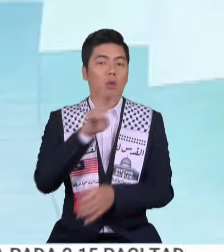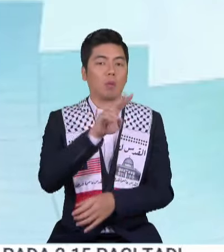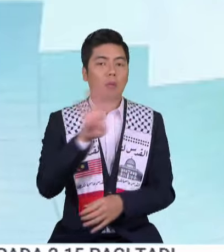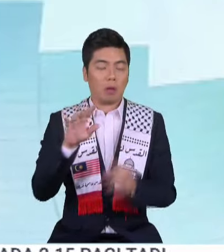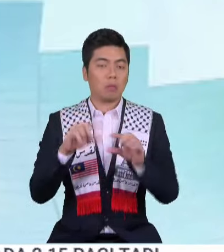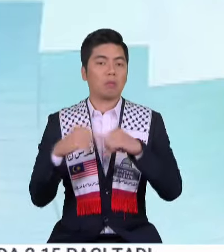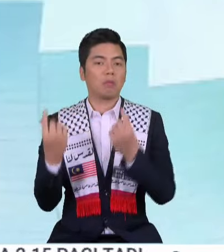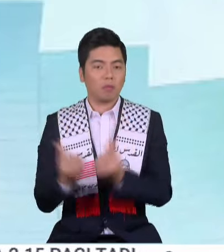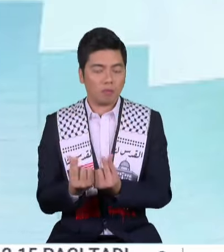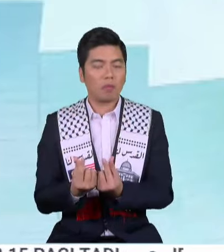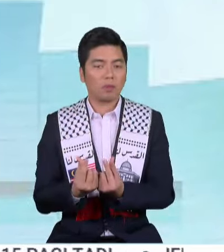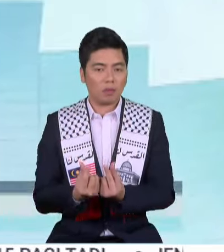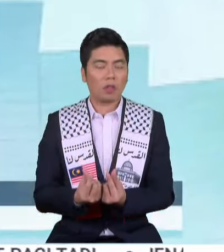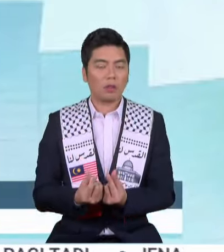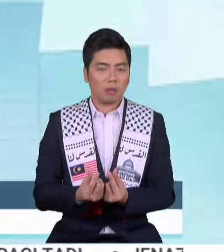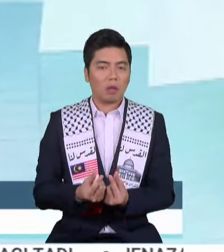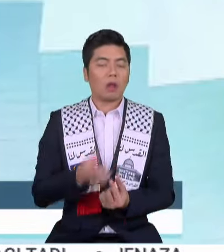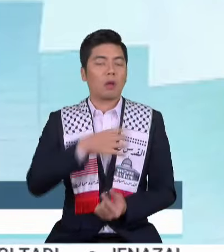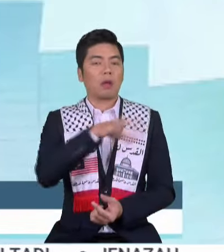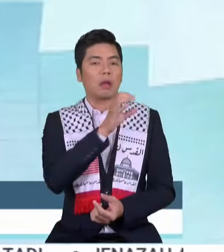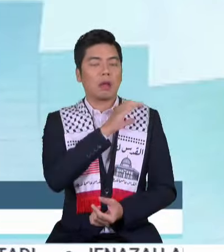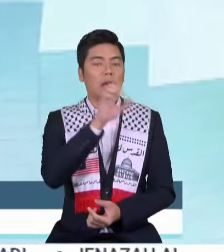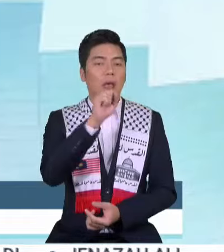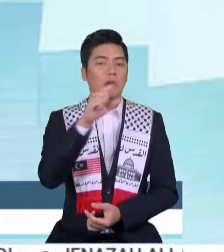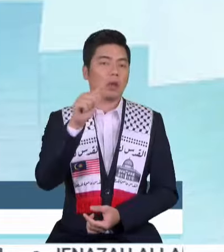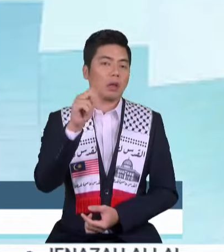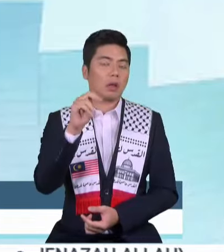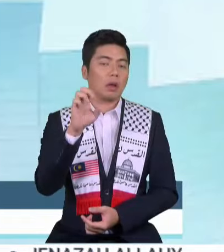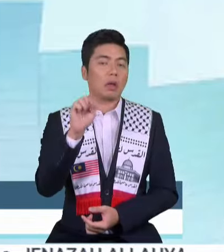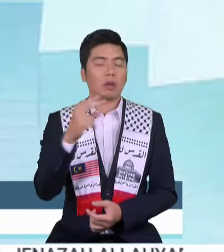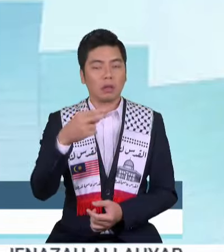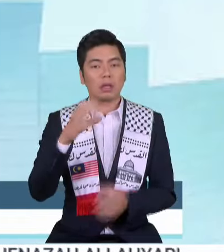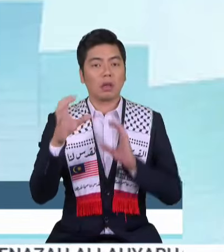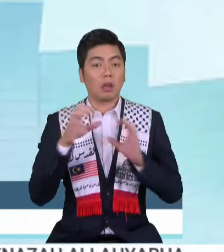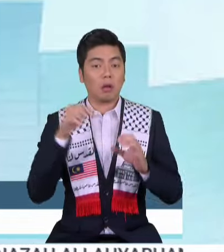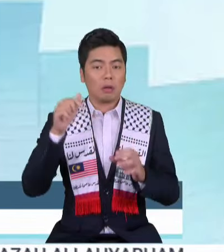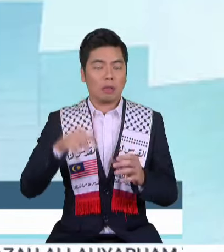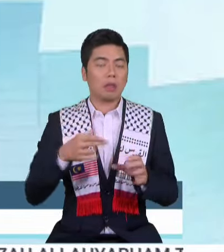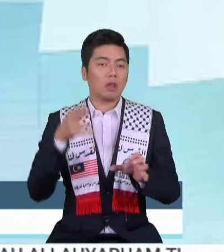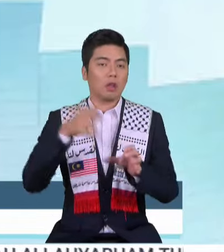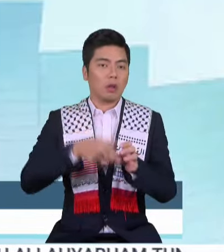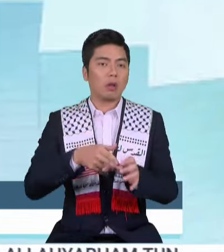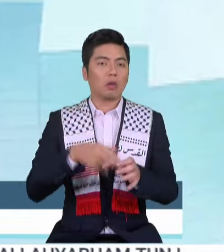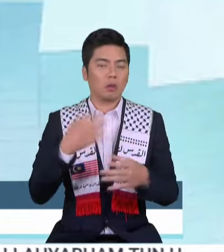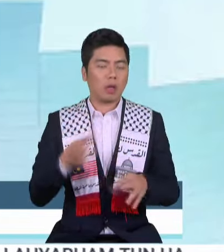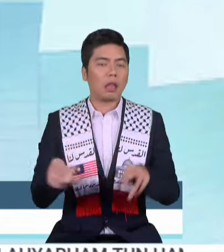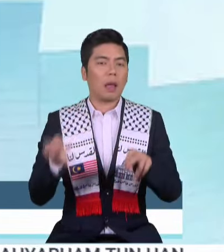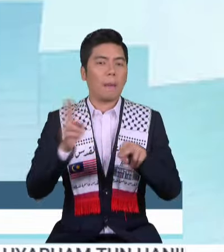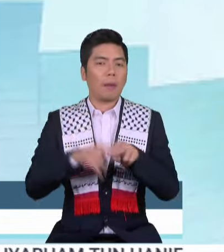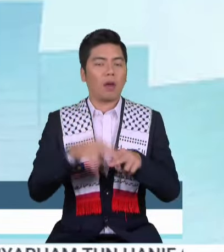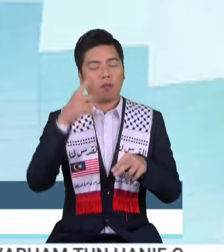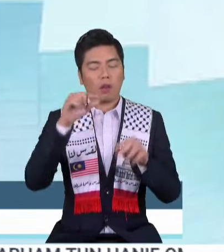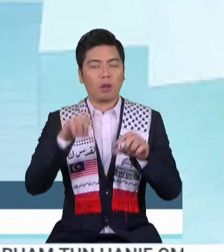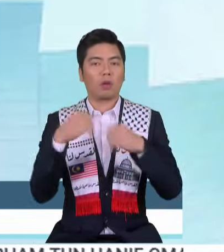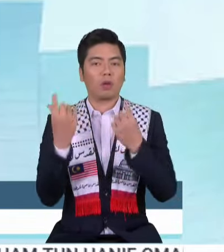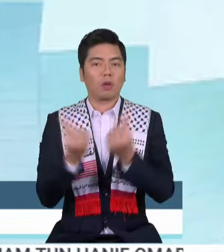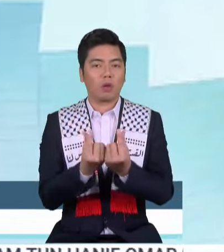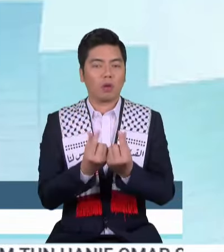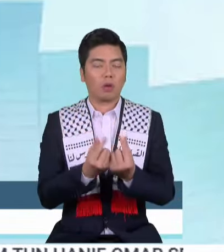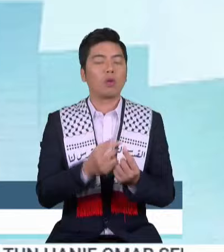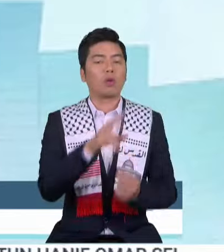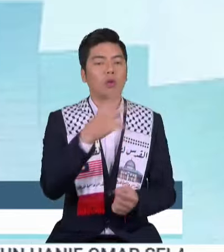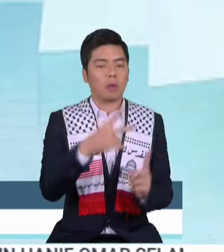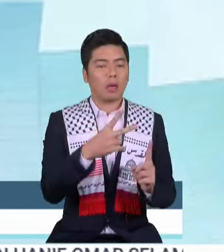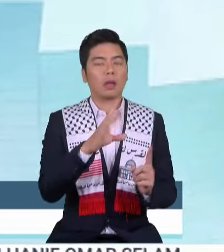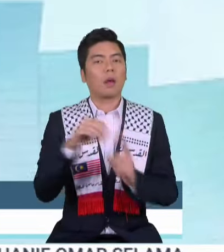pasukan. Penganjur S. Ganesh menambah edisi tahun ini turut mengembalikan kejohanan akar umbi kategori 12 dan